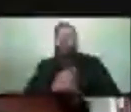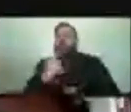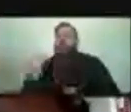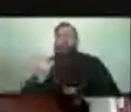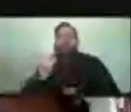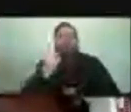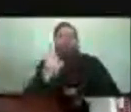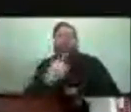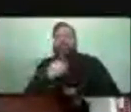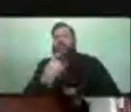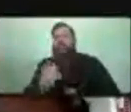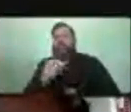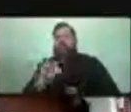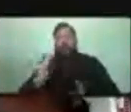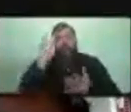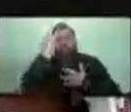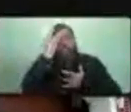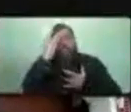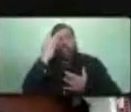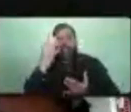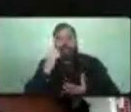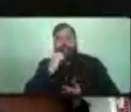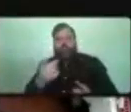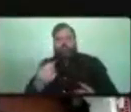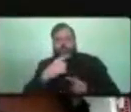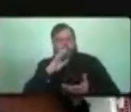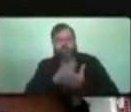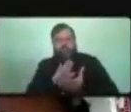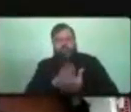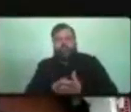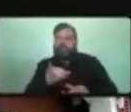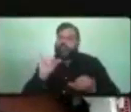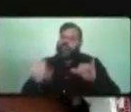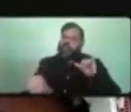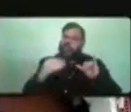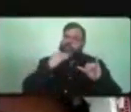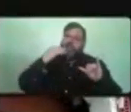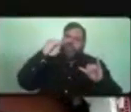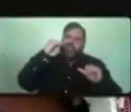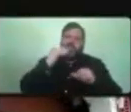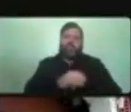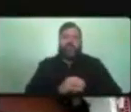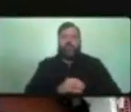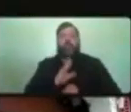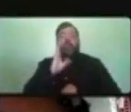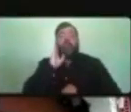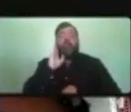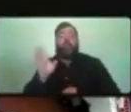kukubaliwa kurudi shule. Wale ambao ni wagonjwa tutahimiza